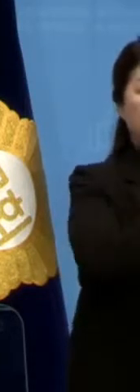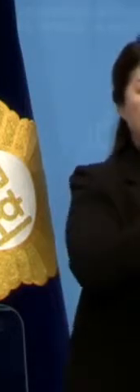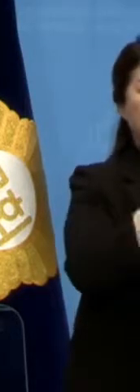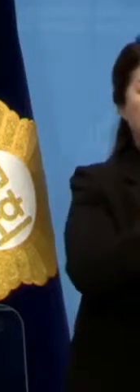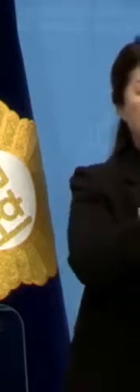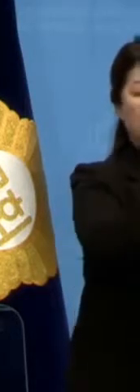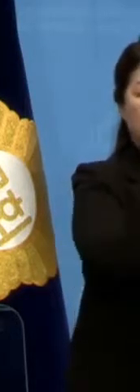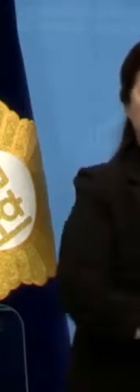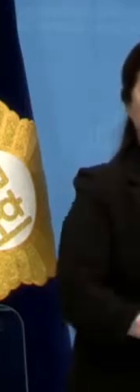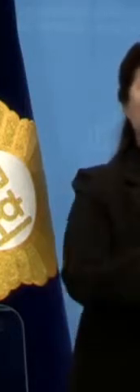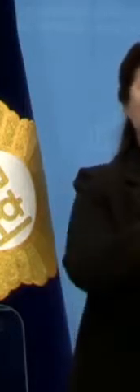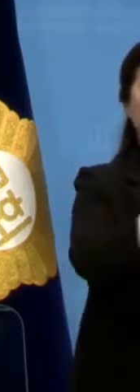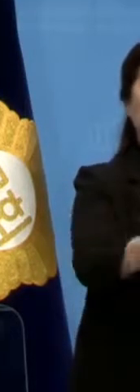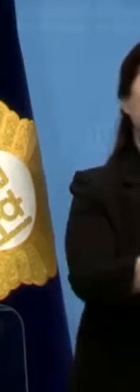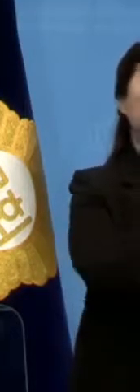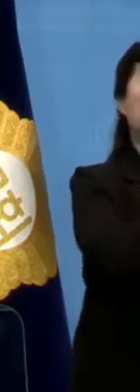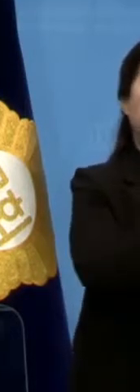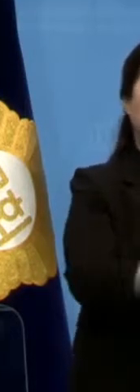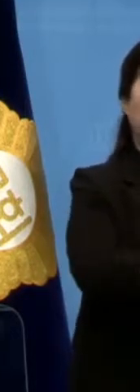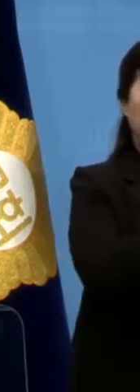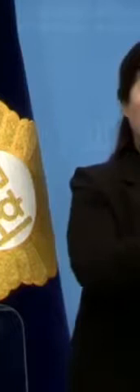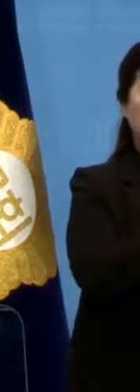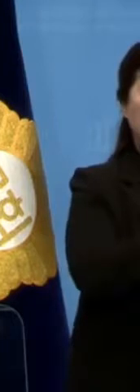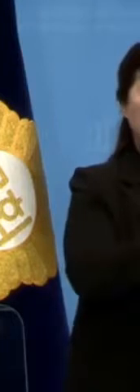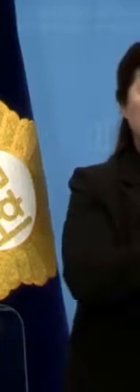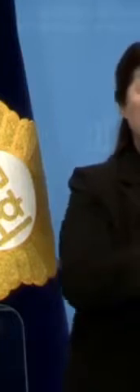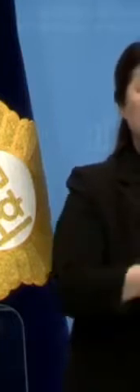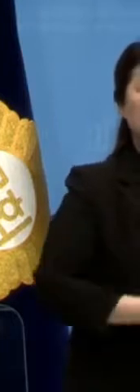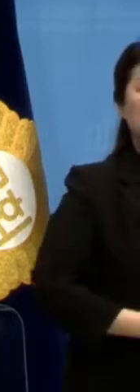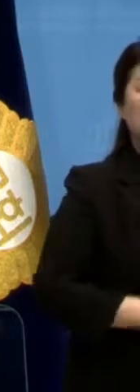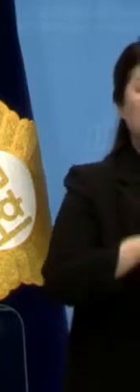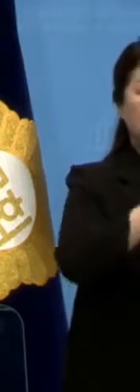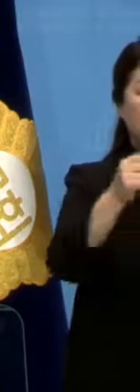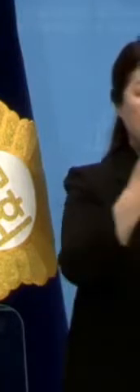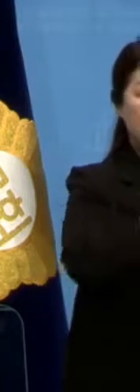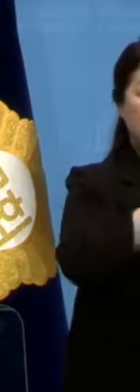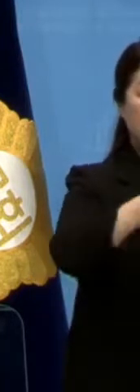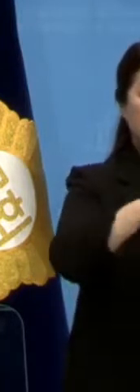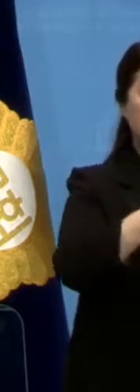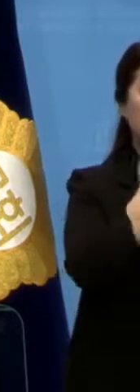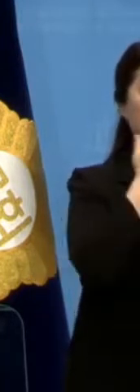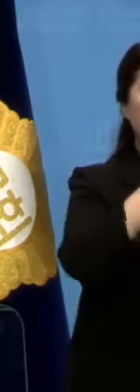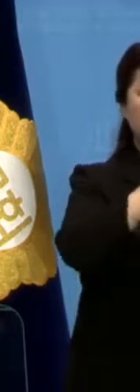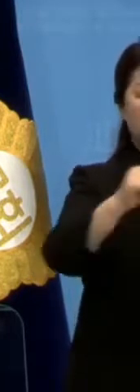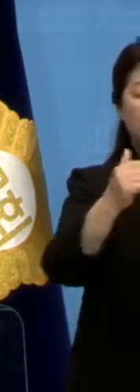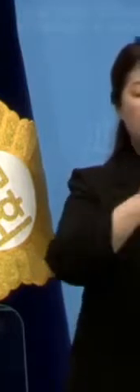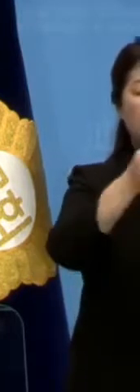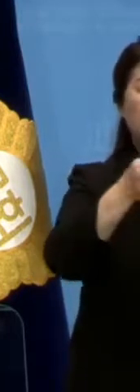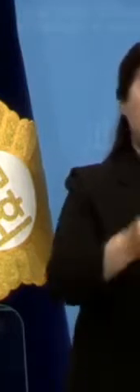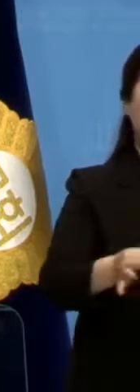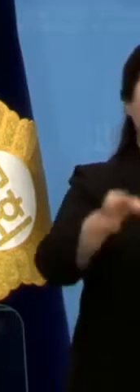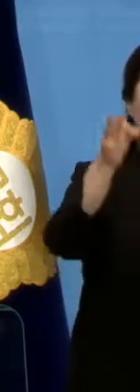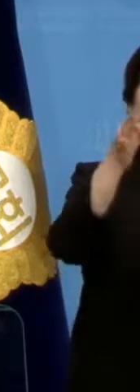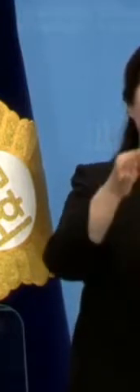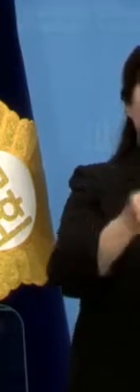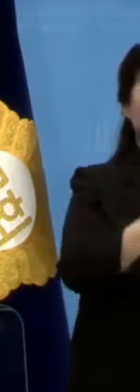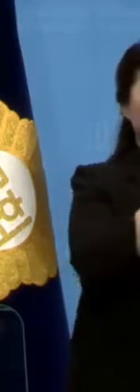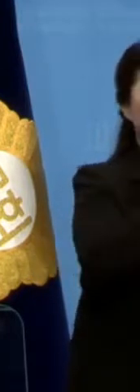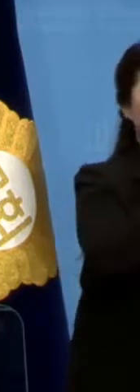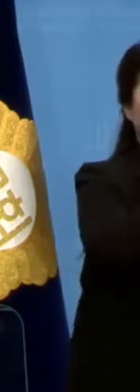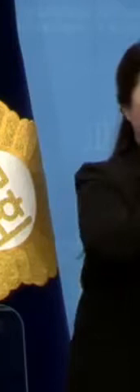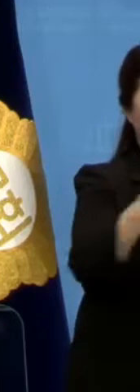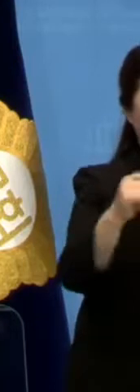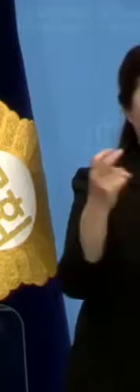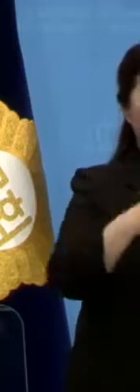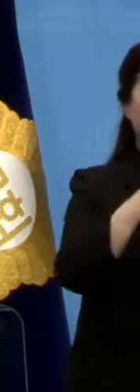최고치를 기록했습니다. 규제 일변도의 부동산 정책은 서울 수도권 집값 급등 수도권 지방 간 양극화를